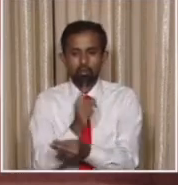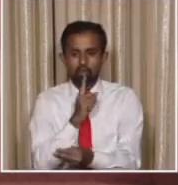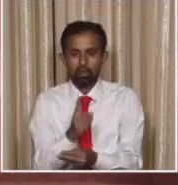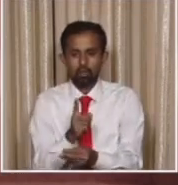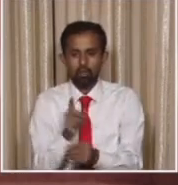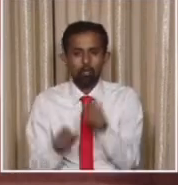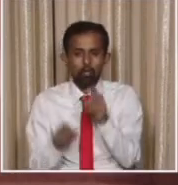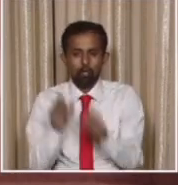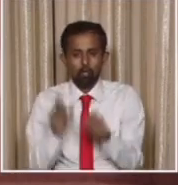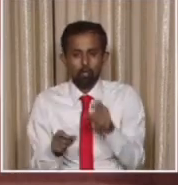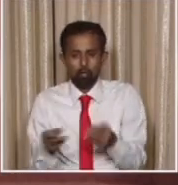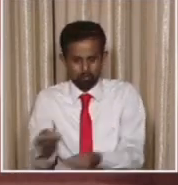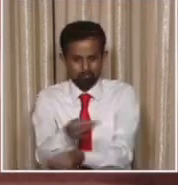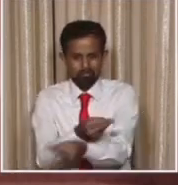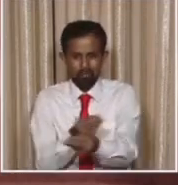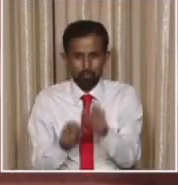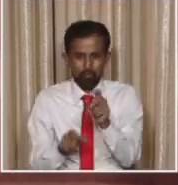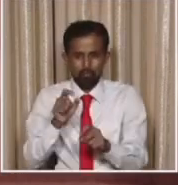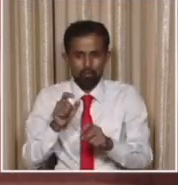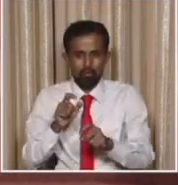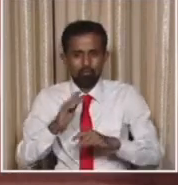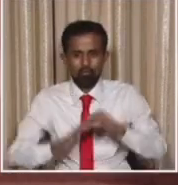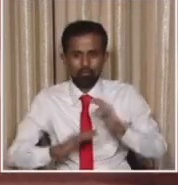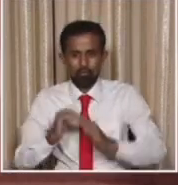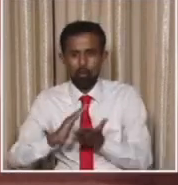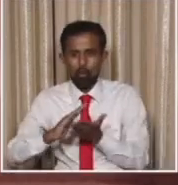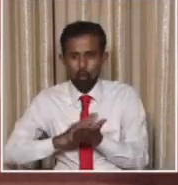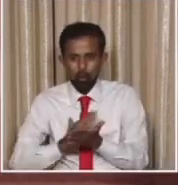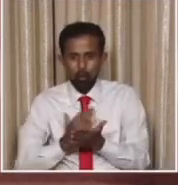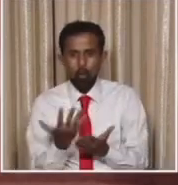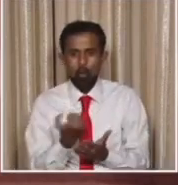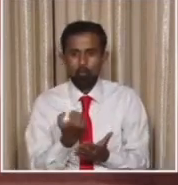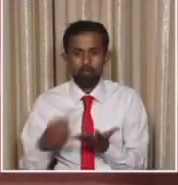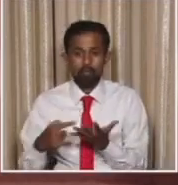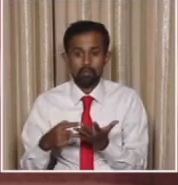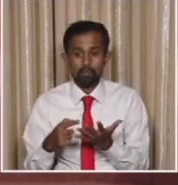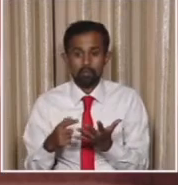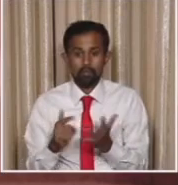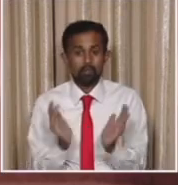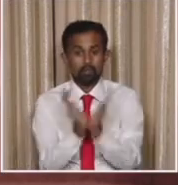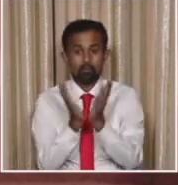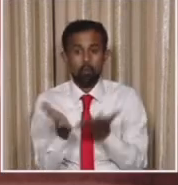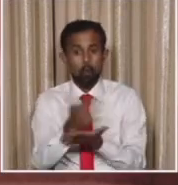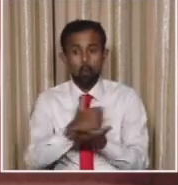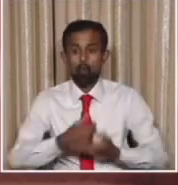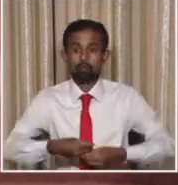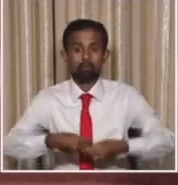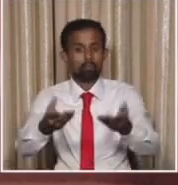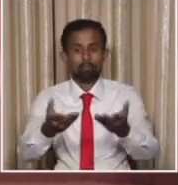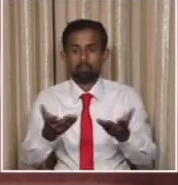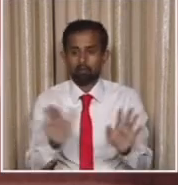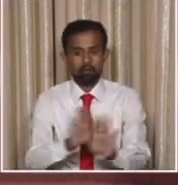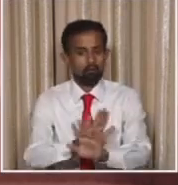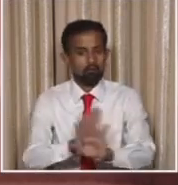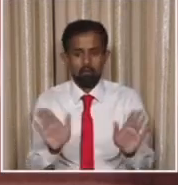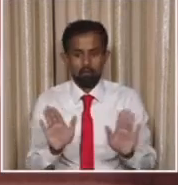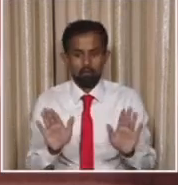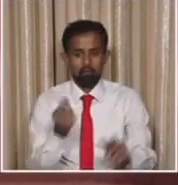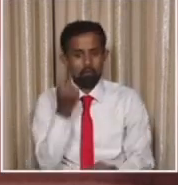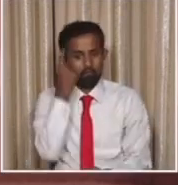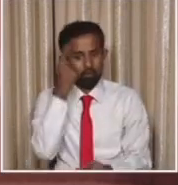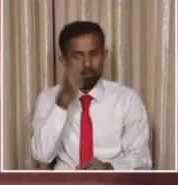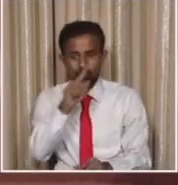මිනිස්සුන්ගේ ඒ අවට ඉන්න මිනිස්සුන්ගේ ප්‍රයෝජනේ සඳහා වගේ කාරණා. නමුත් කැලය සම්පූර්ණයෙන් දීවක් වගේ දේවල් වෙන්නේ නැහැ. එහෙම මේ මතේ